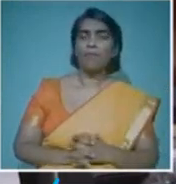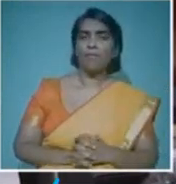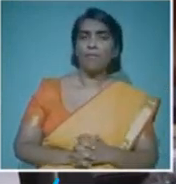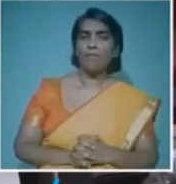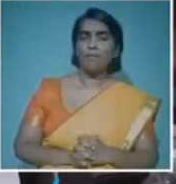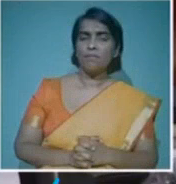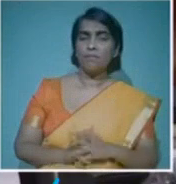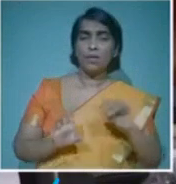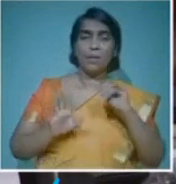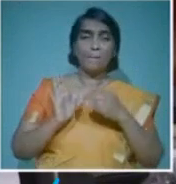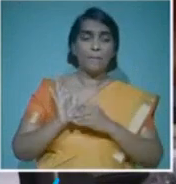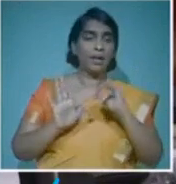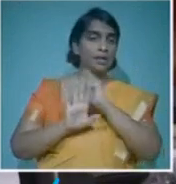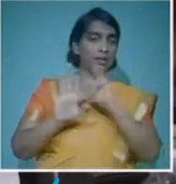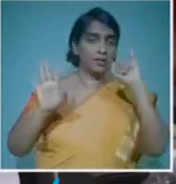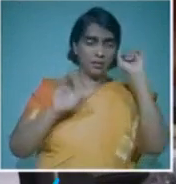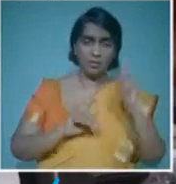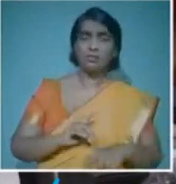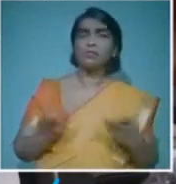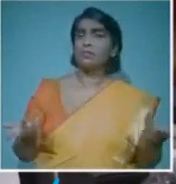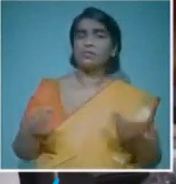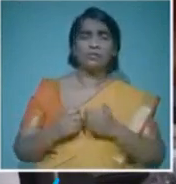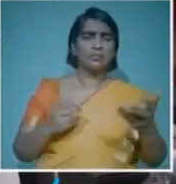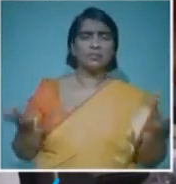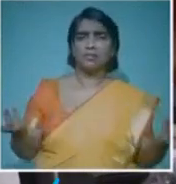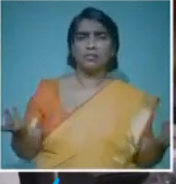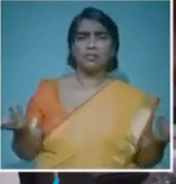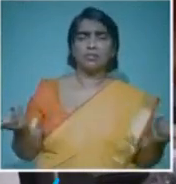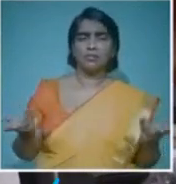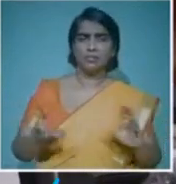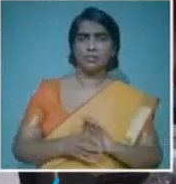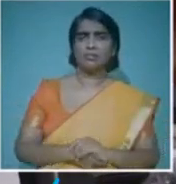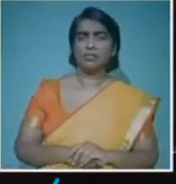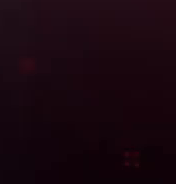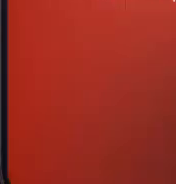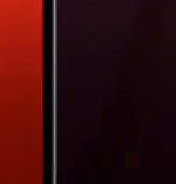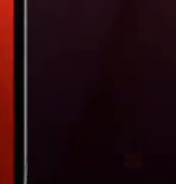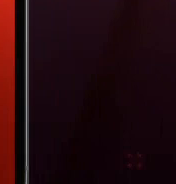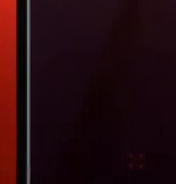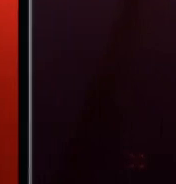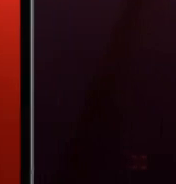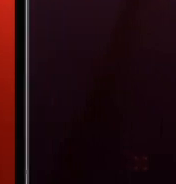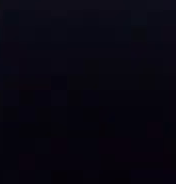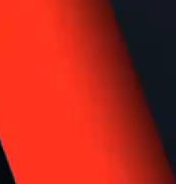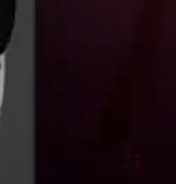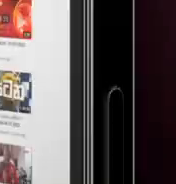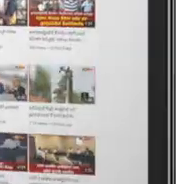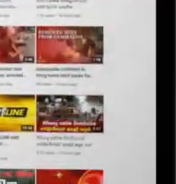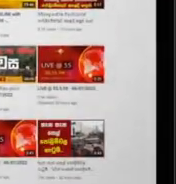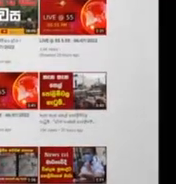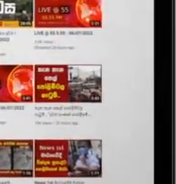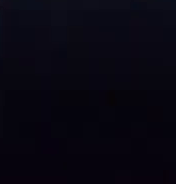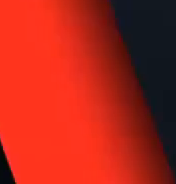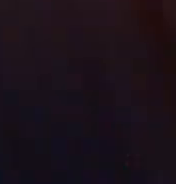16,000 මිලියන් මිලියන 16,000ක්. ඉතින් මොකද්ද මේක විවාද කරලා ඉවරයි? ඒක යවන්න. ඇත්ත කෙටියෙන්